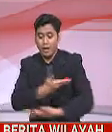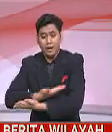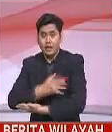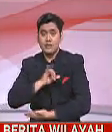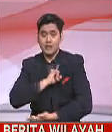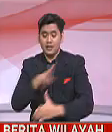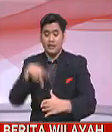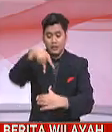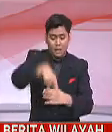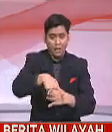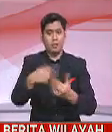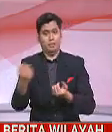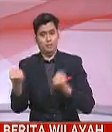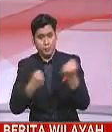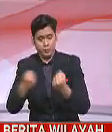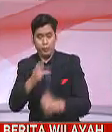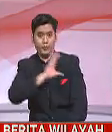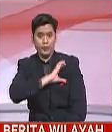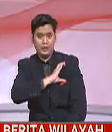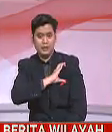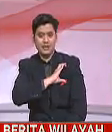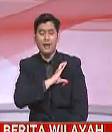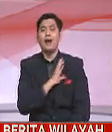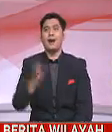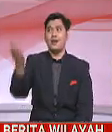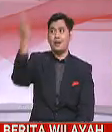tolong saya dapat kuatlah anak saya naik.